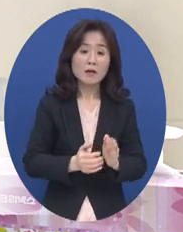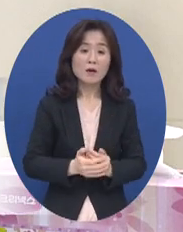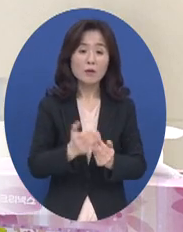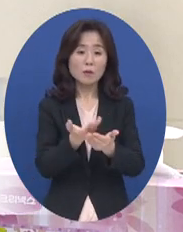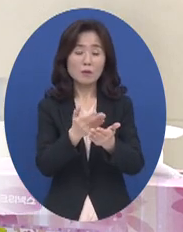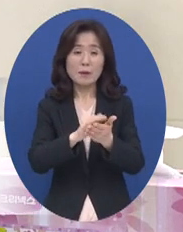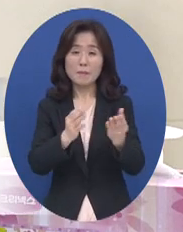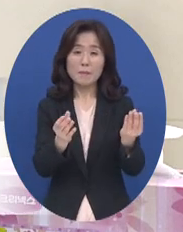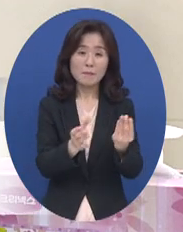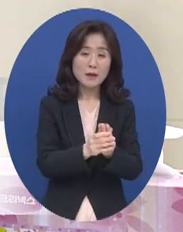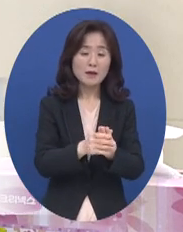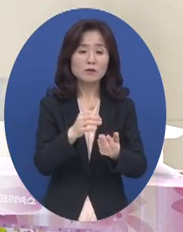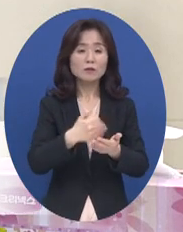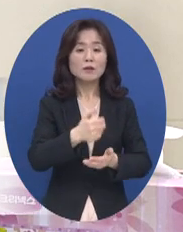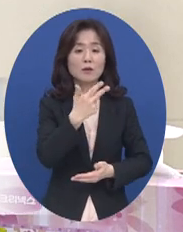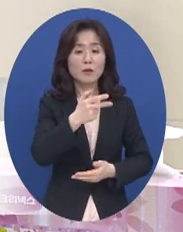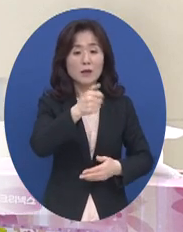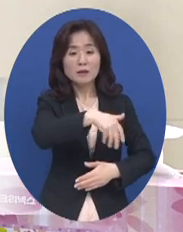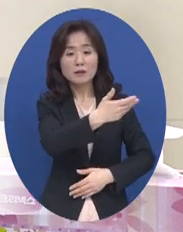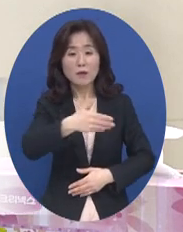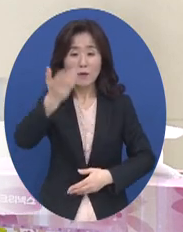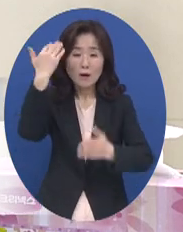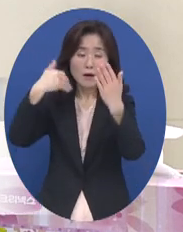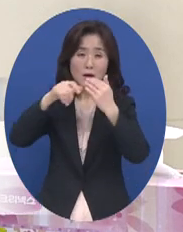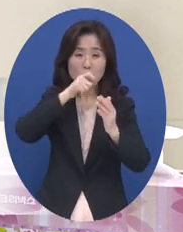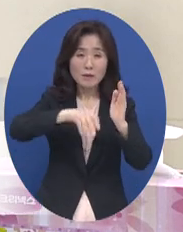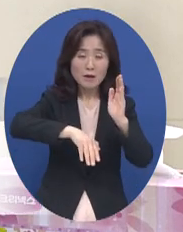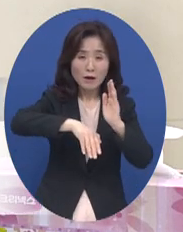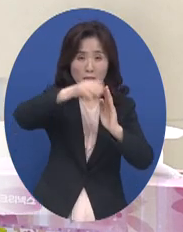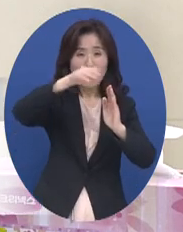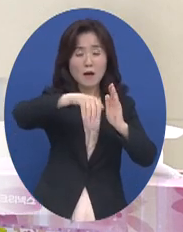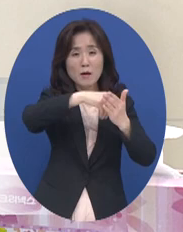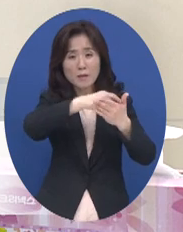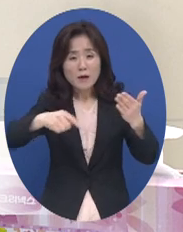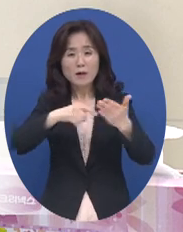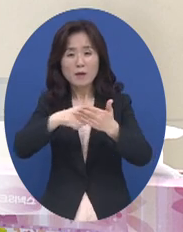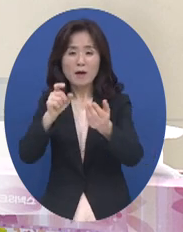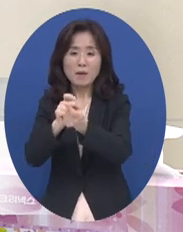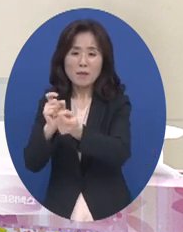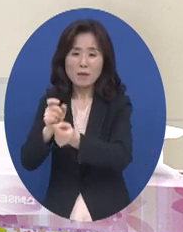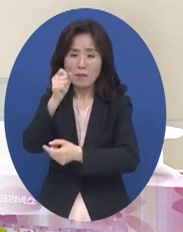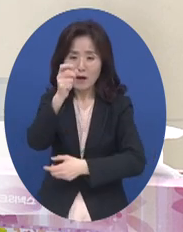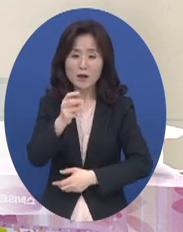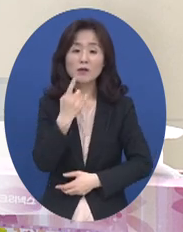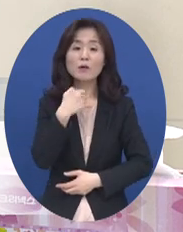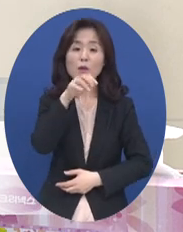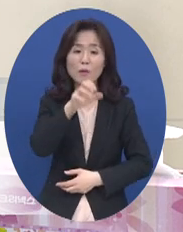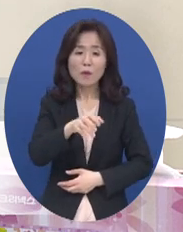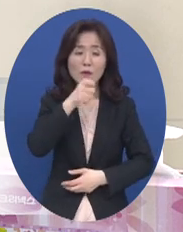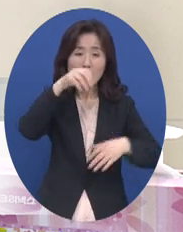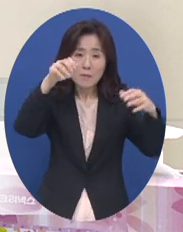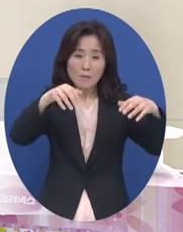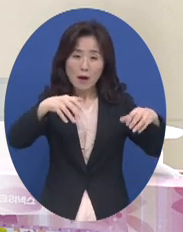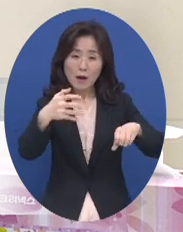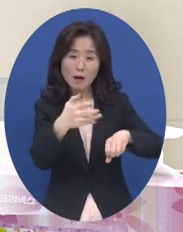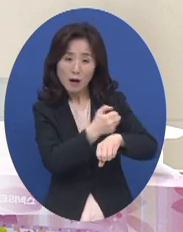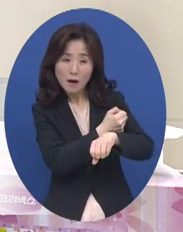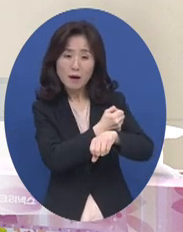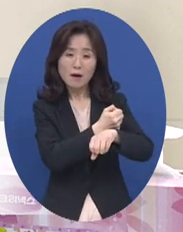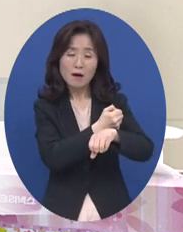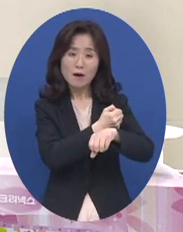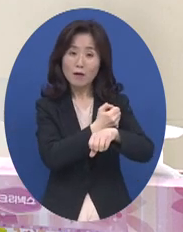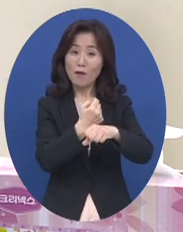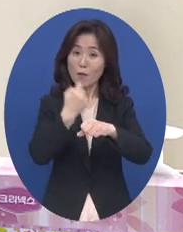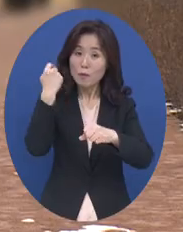완료된 7개 하천 온 과거의 수 에피가 빈번히 발생해 서가 근본 최종장 말 및 집중 후에도 수애가 픽을